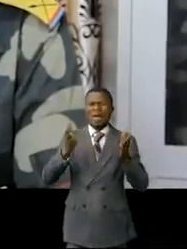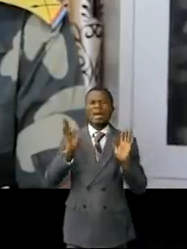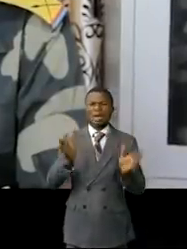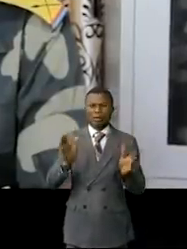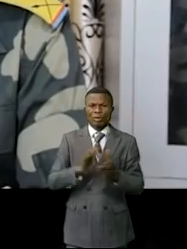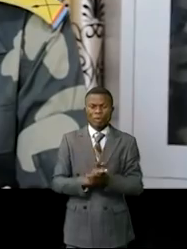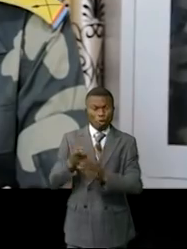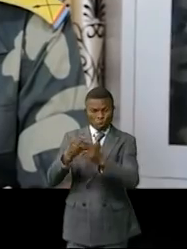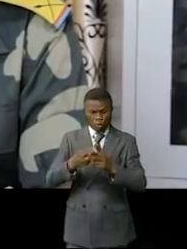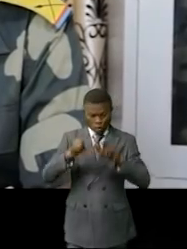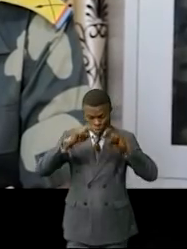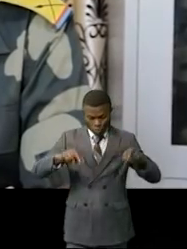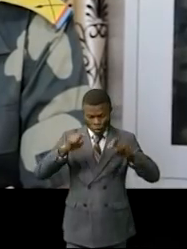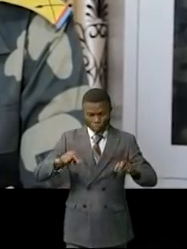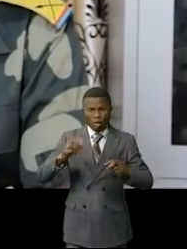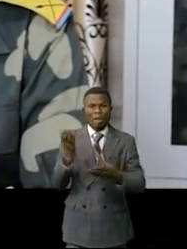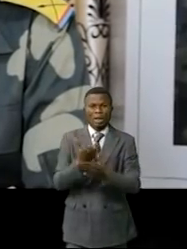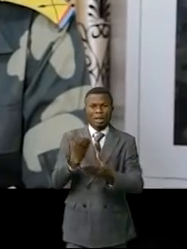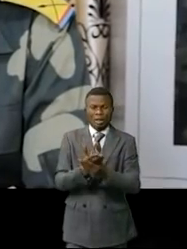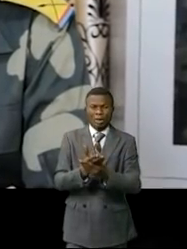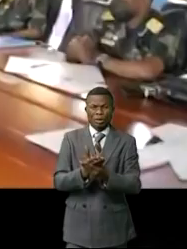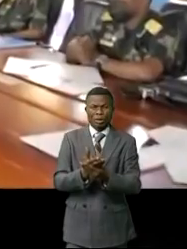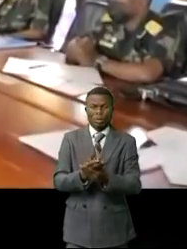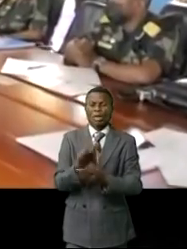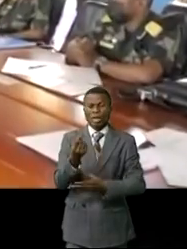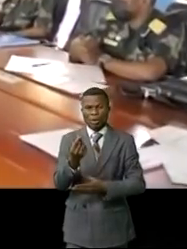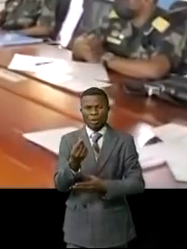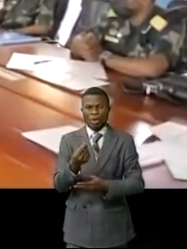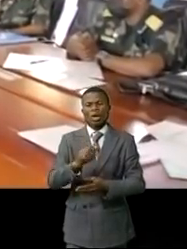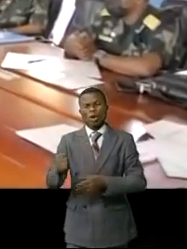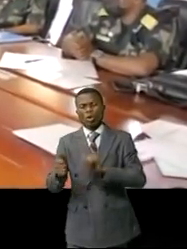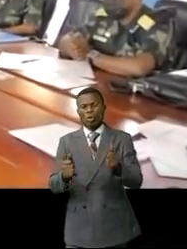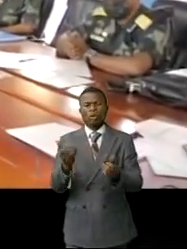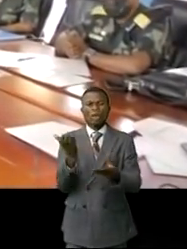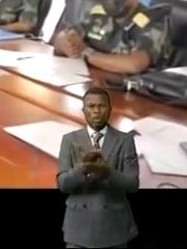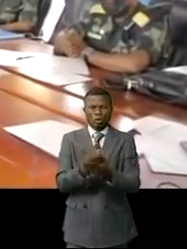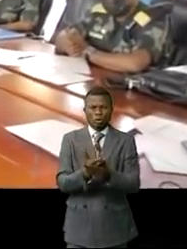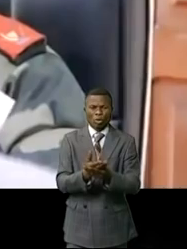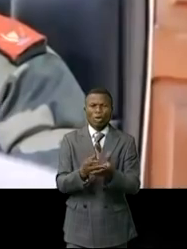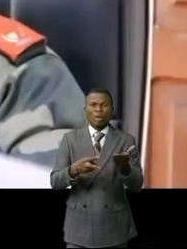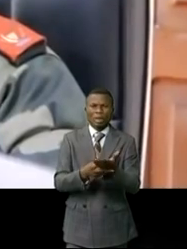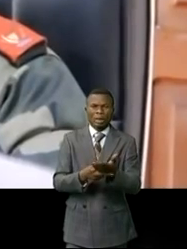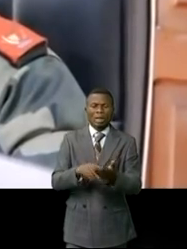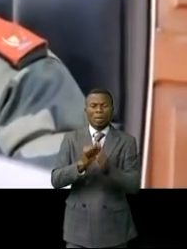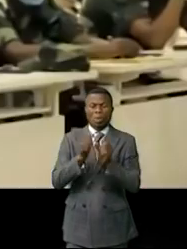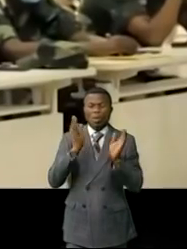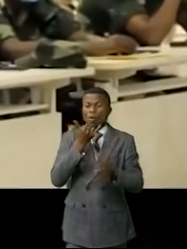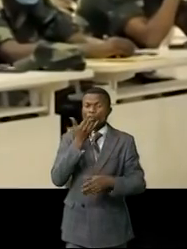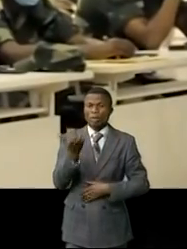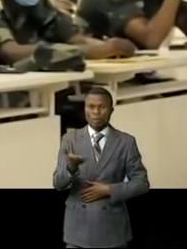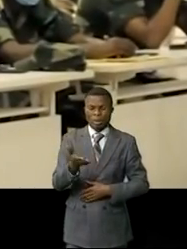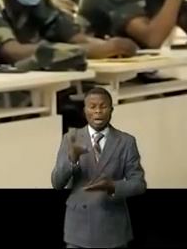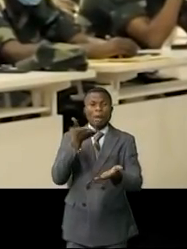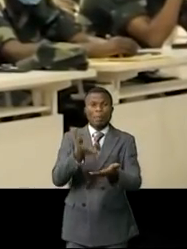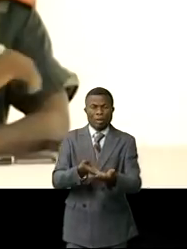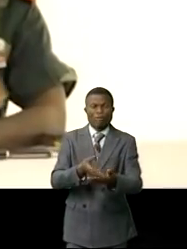et vérification de l'authenticité des documents référentiels, des fonds et certaines pièces justificatives, il s'est avéré des anomalies, preuve des malversations